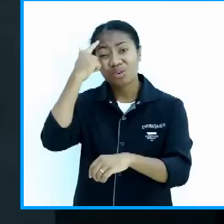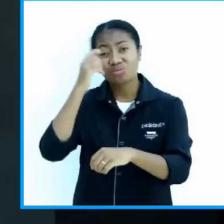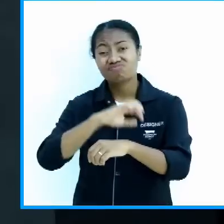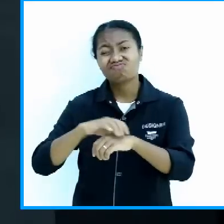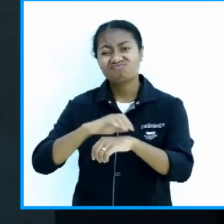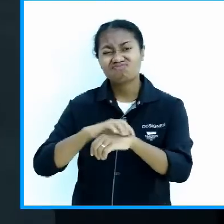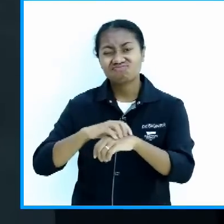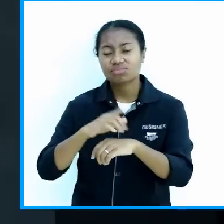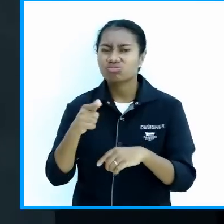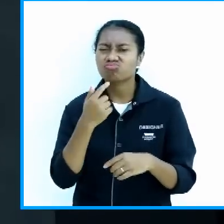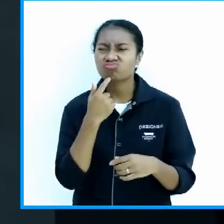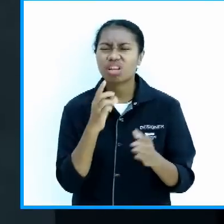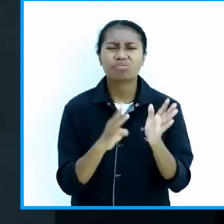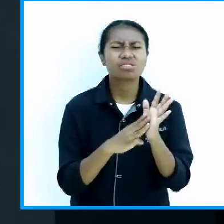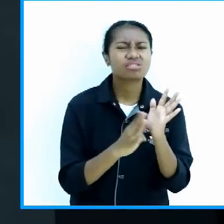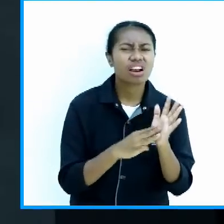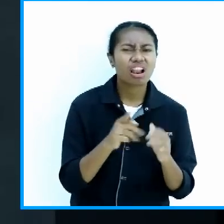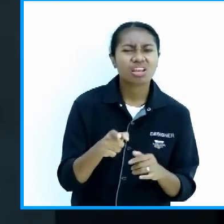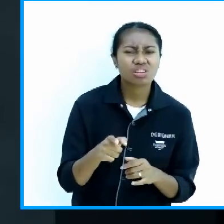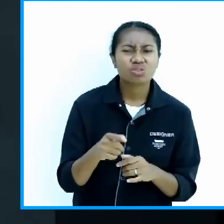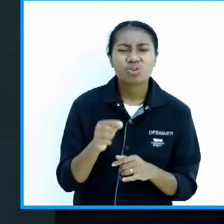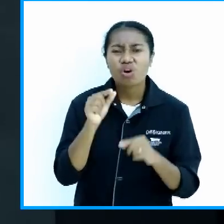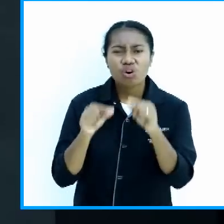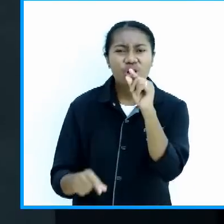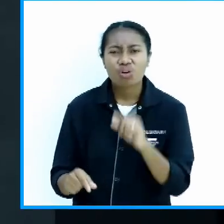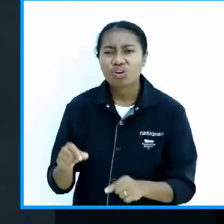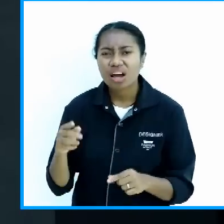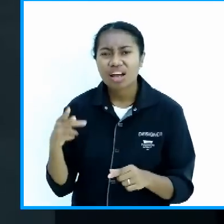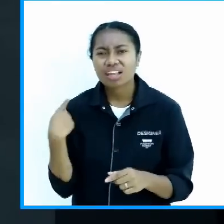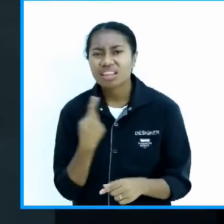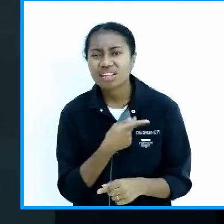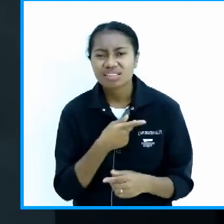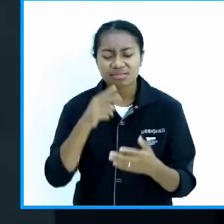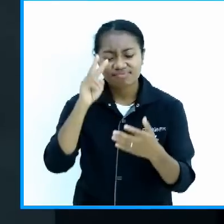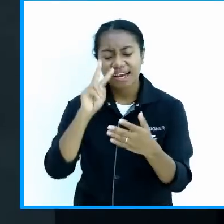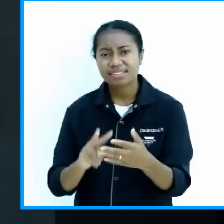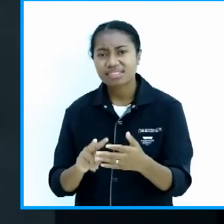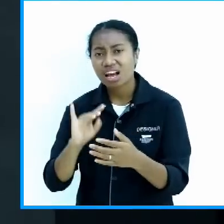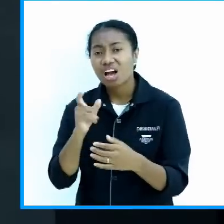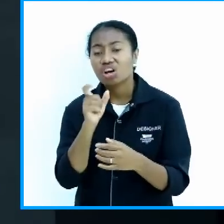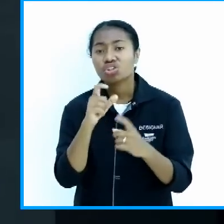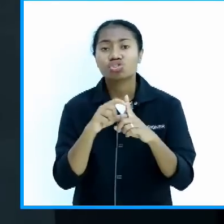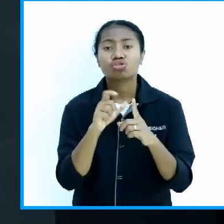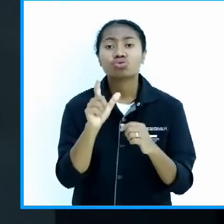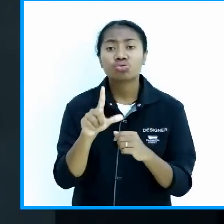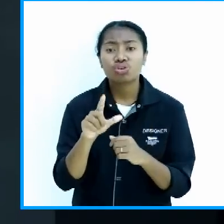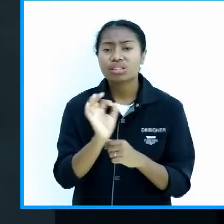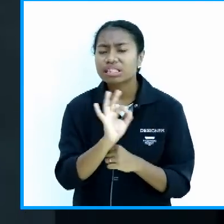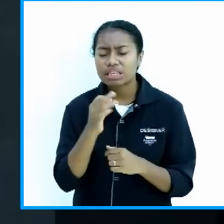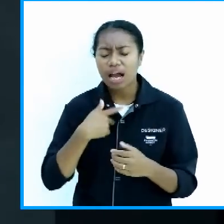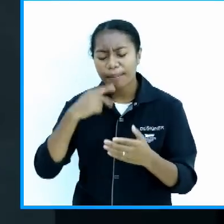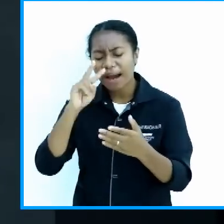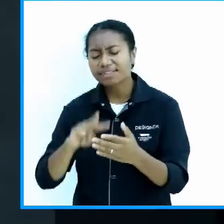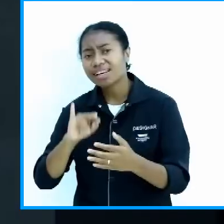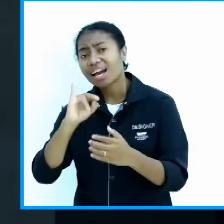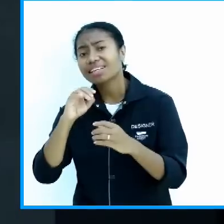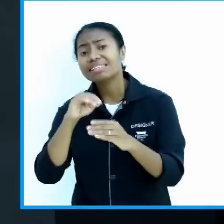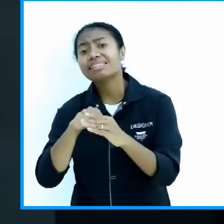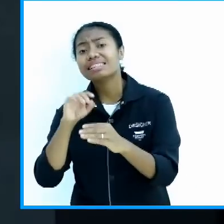Cuma masalahnya adalah orang-orang kita itu sering baca judul, tidak baca isi, terus komentar.